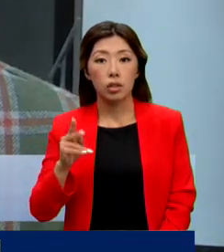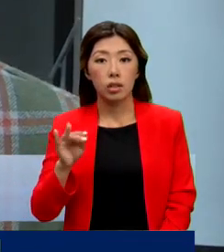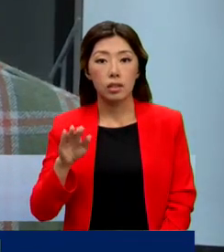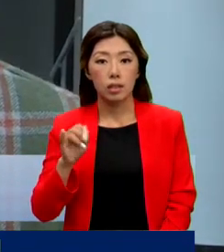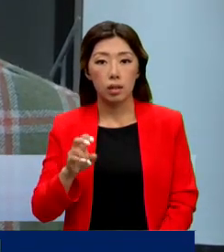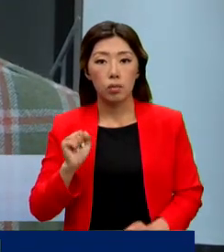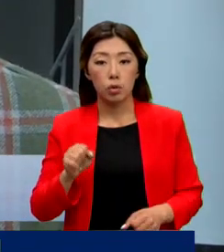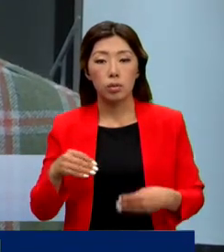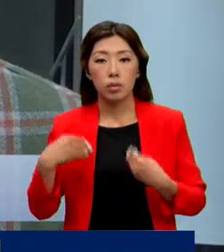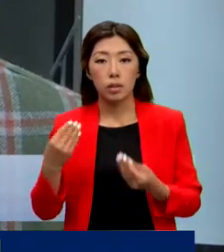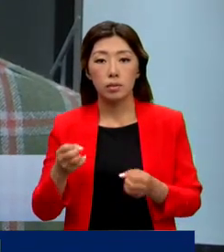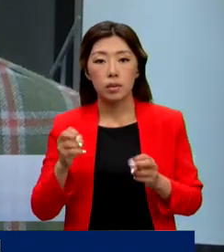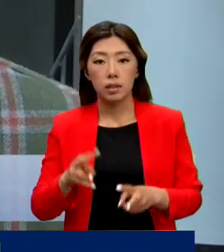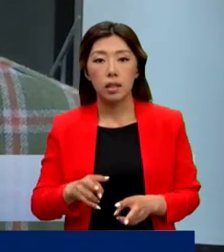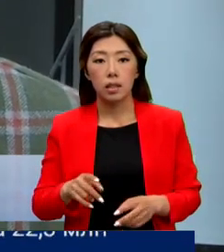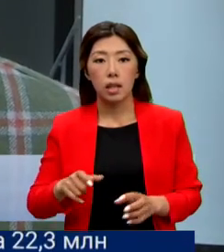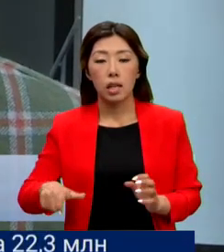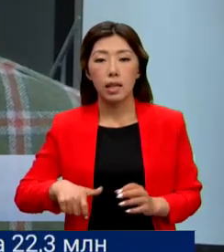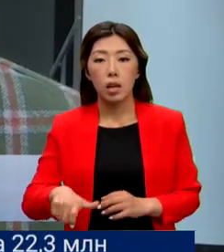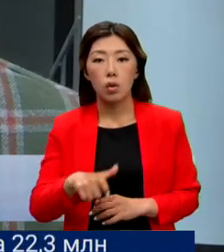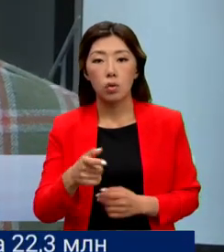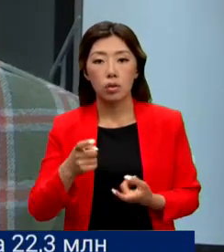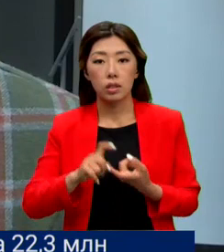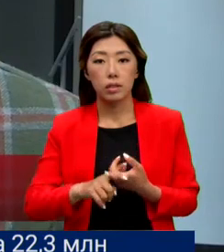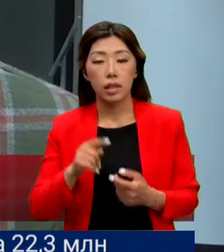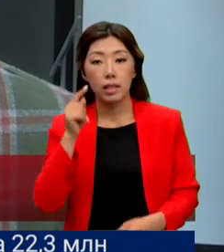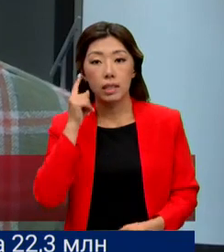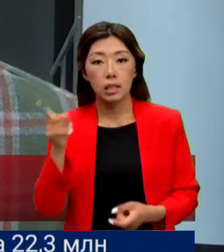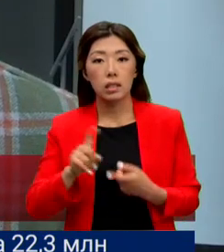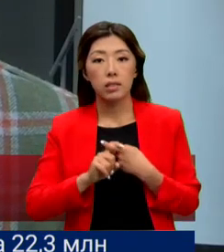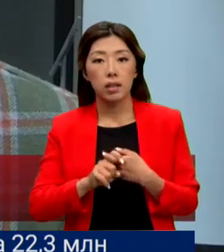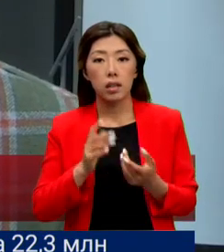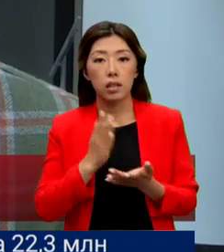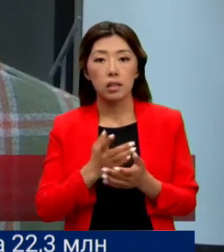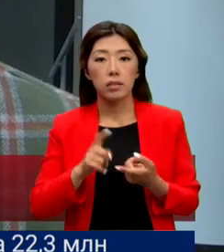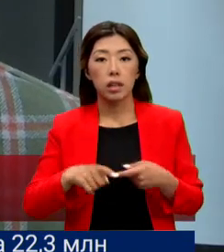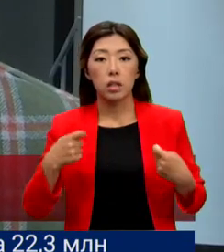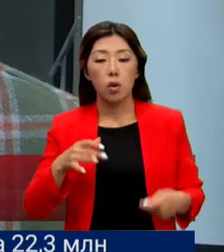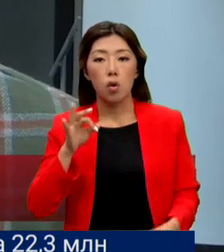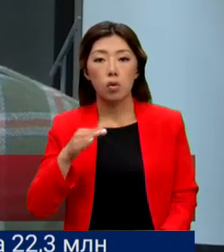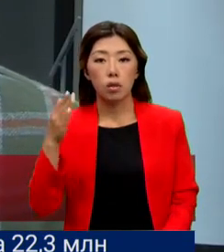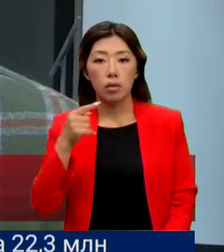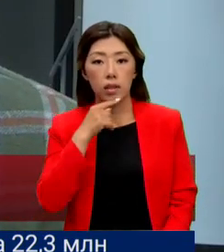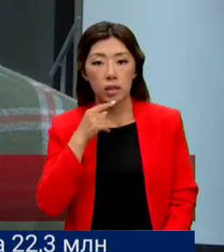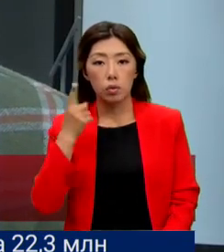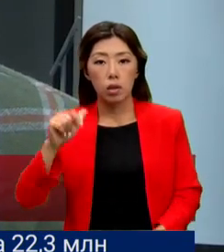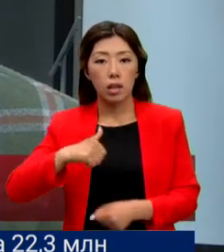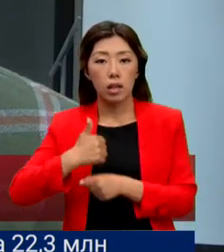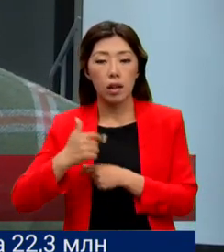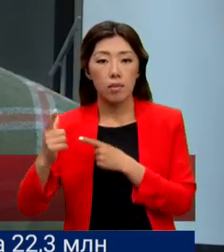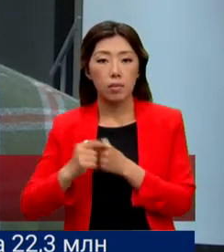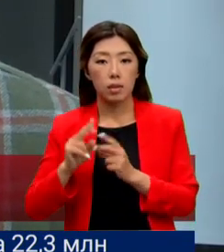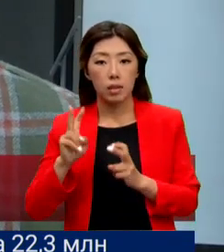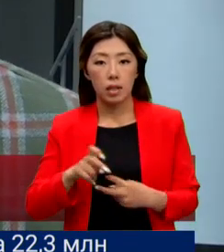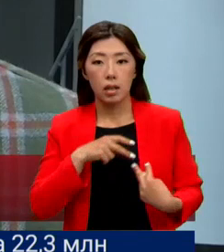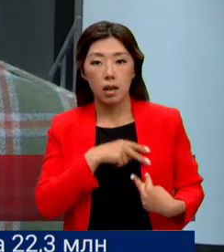некоторые транспортные преференции. Допустим, Кыргызстан сильно зависит в своей внешней торговле от России. Это ее главный партнер